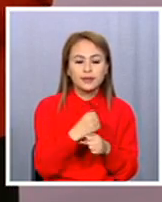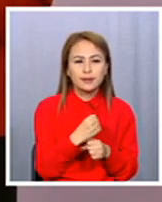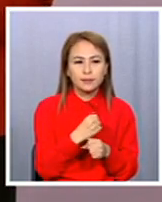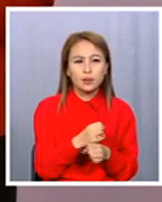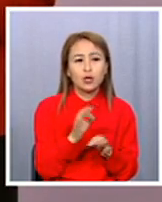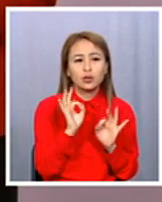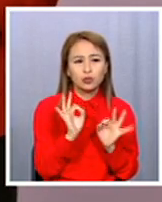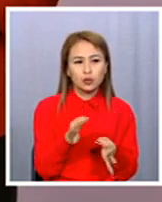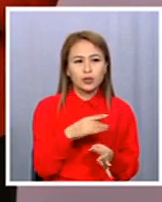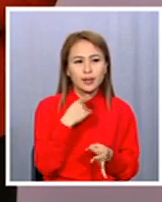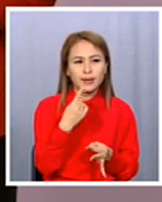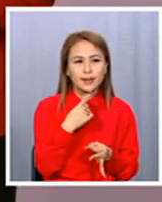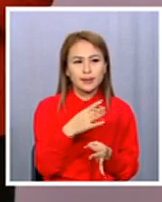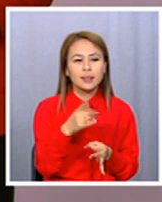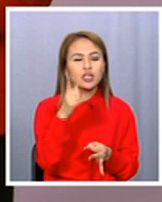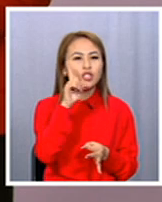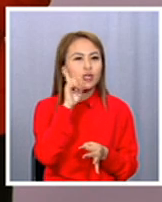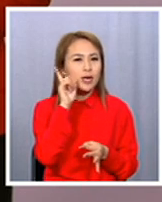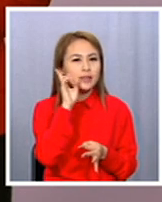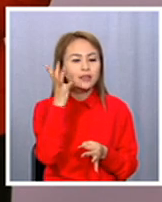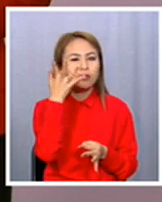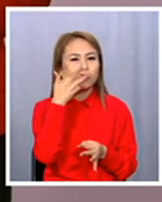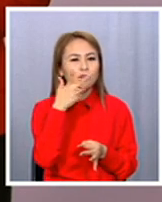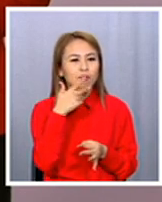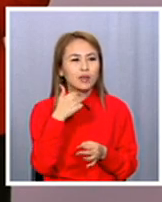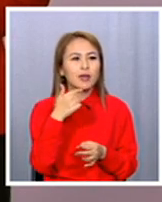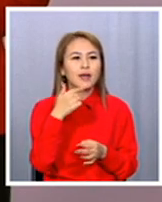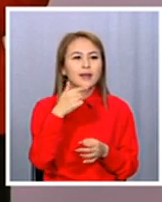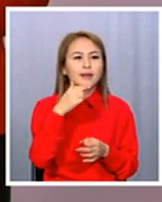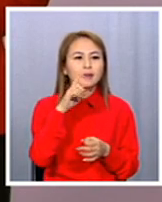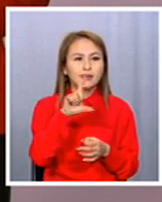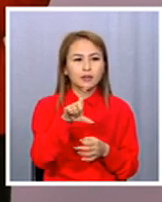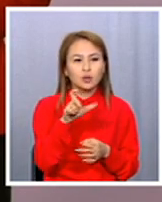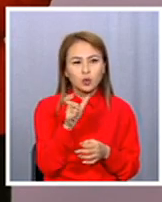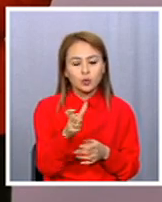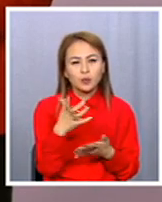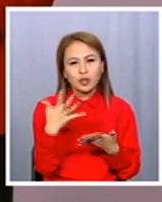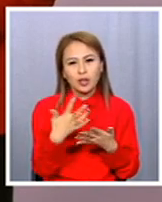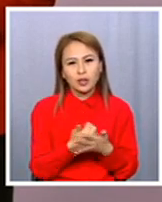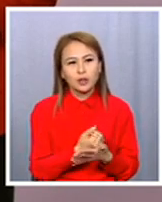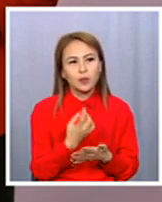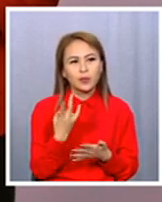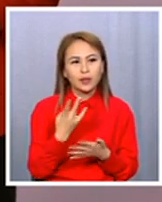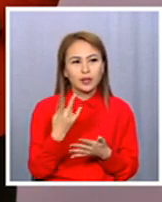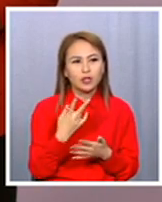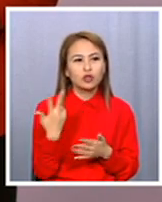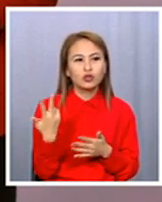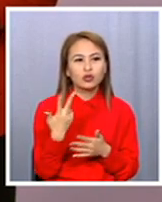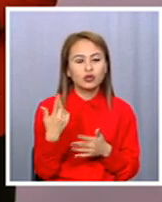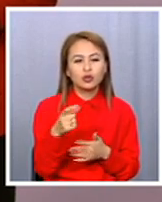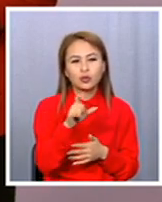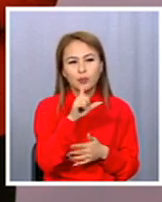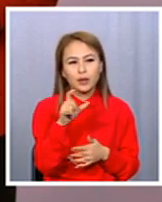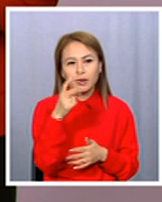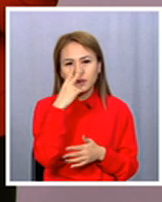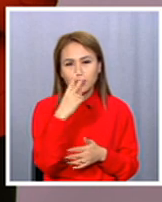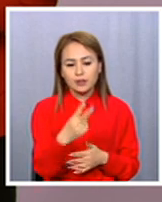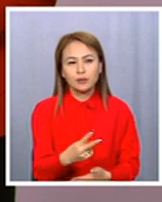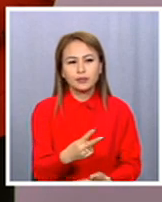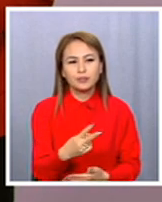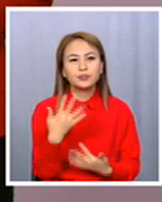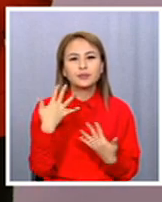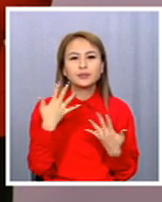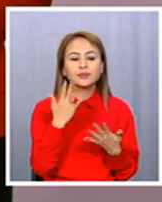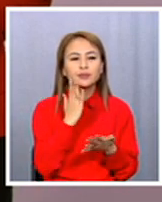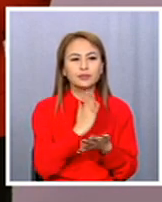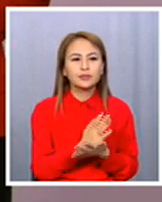Дұрыс айтасындар, жасыл түсті тік төрт бұрыштардың санын анықтаймыз. Үшінші бағанға назар аударайық. Неше жасыл